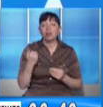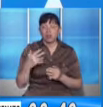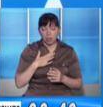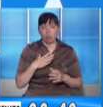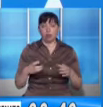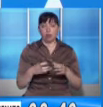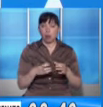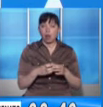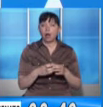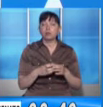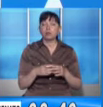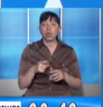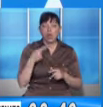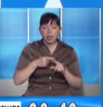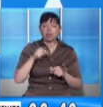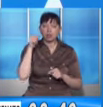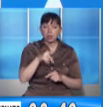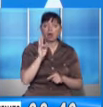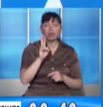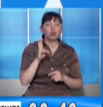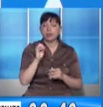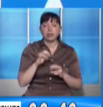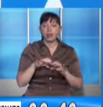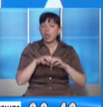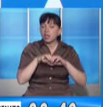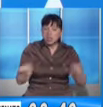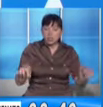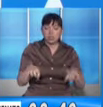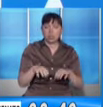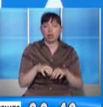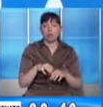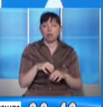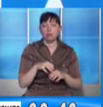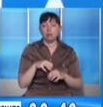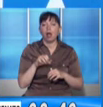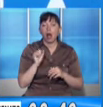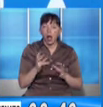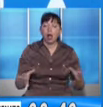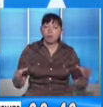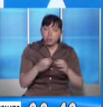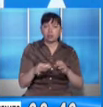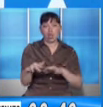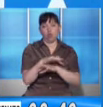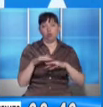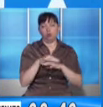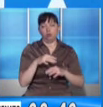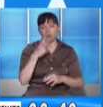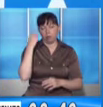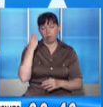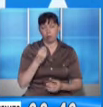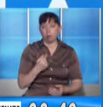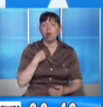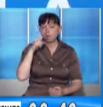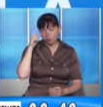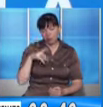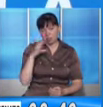Echipa noastră este cea care nu dezbină, este unica echipă care nu dezbină, ci unește societatea moldovenească.